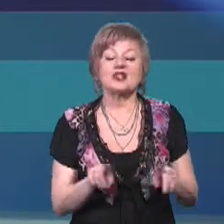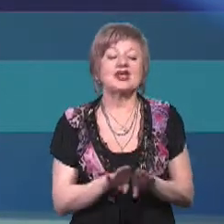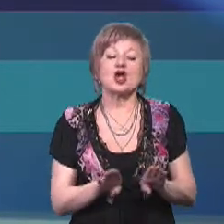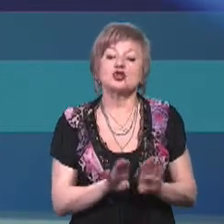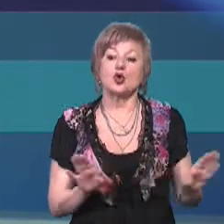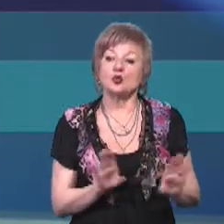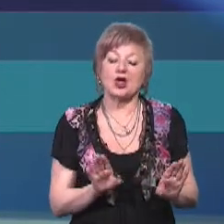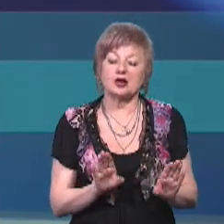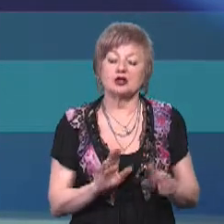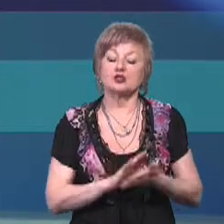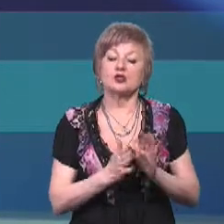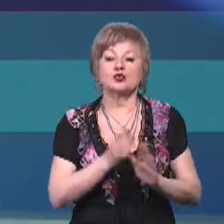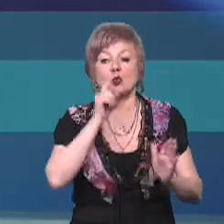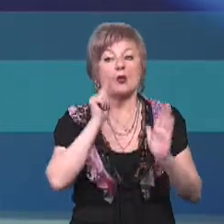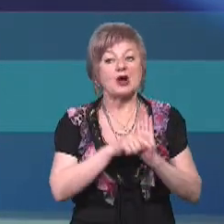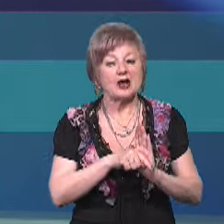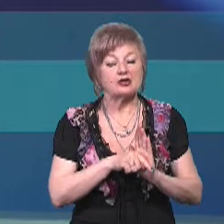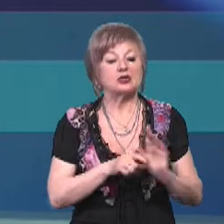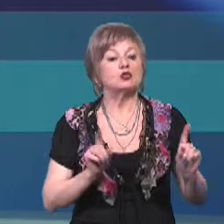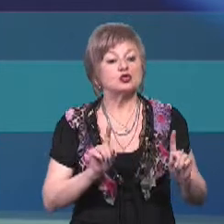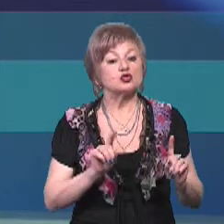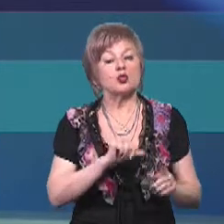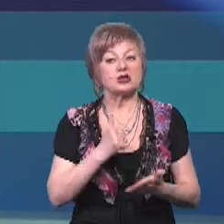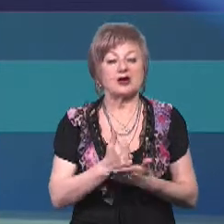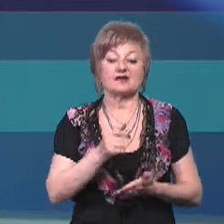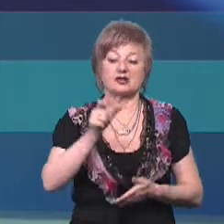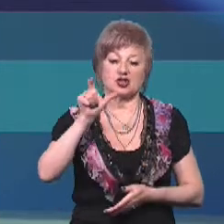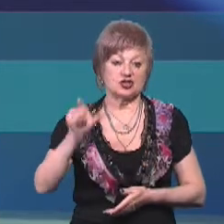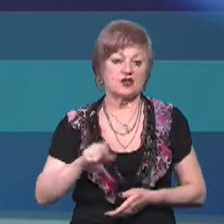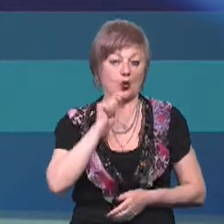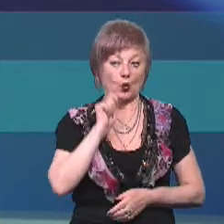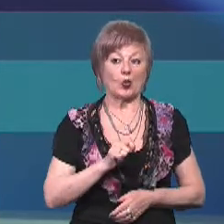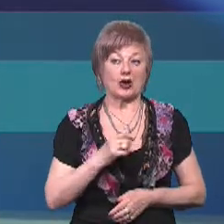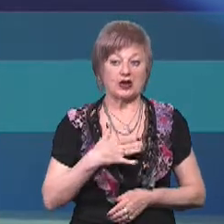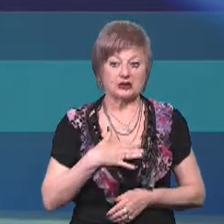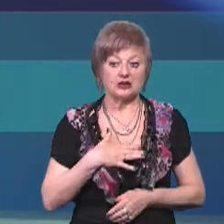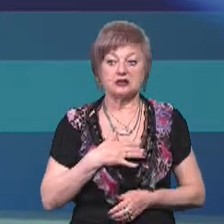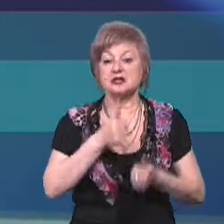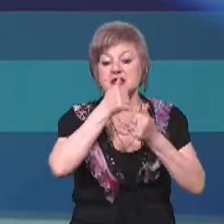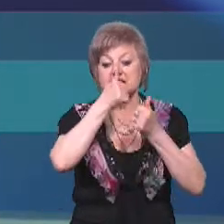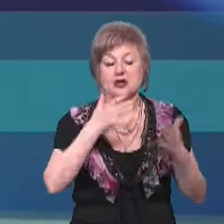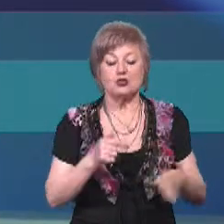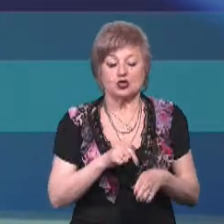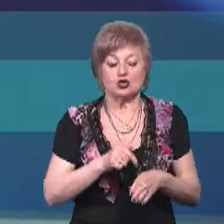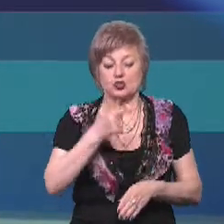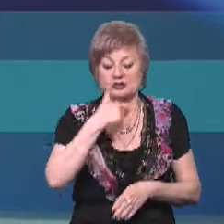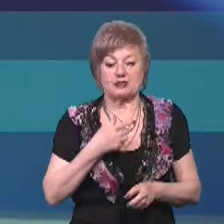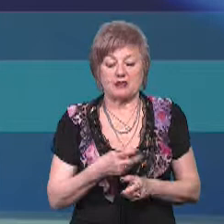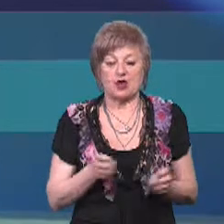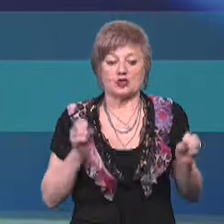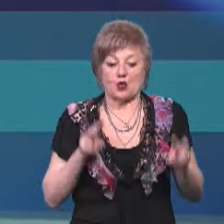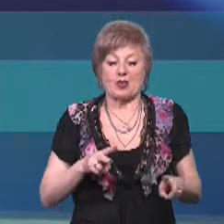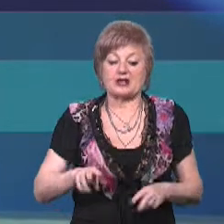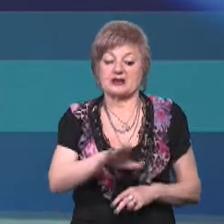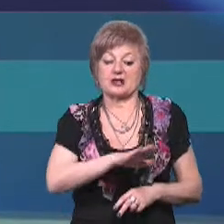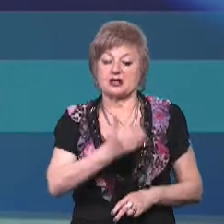туди потрапляють. Саме головне про те, що громадянин України, на моє глибоке переконання, не може почуватися у безпеці на території